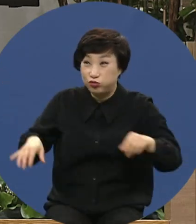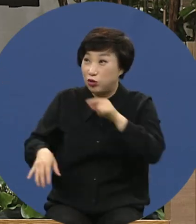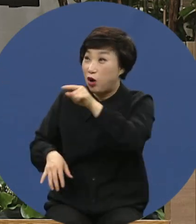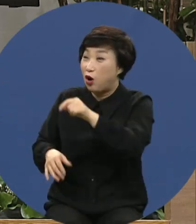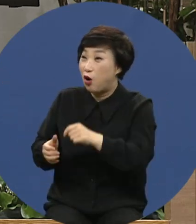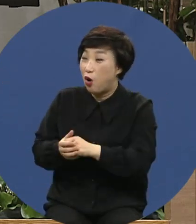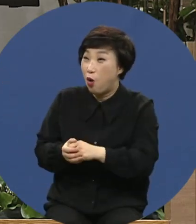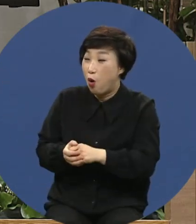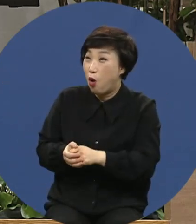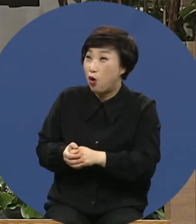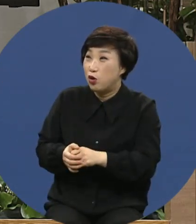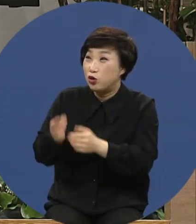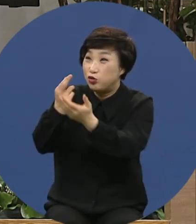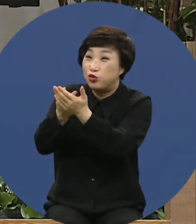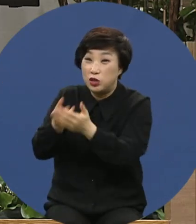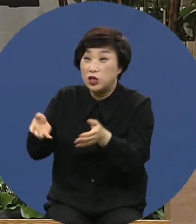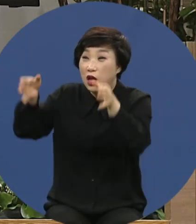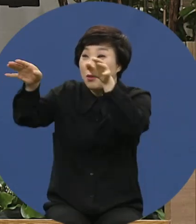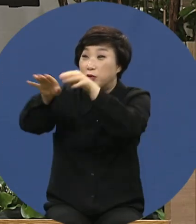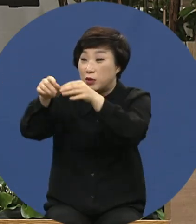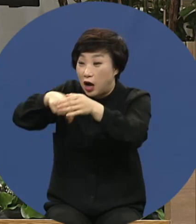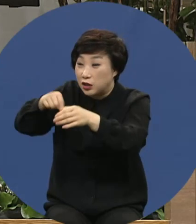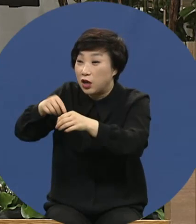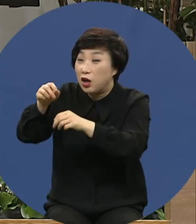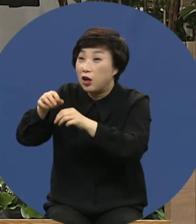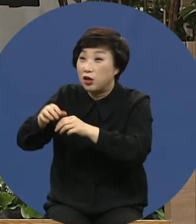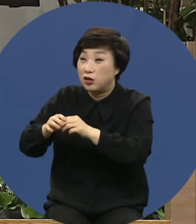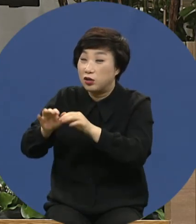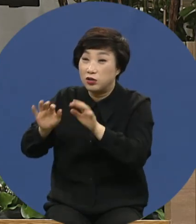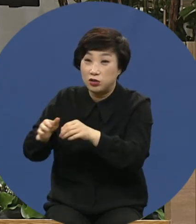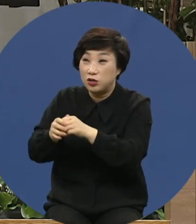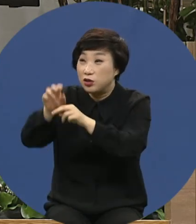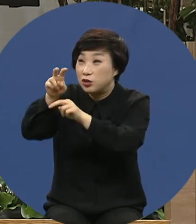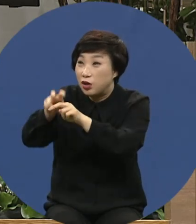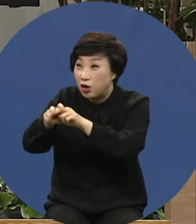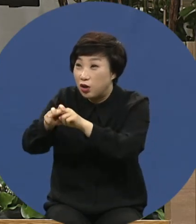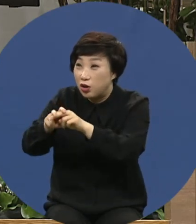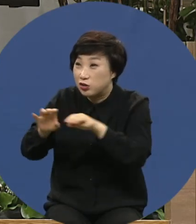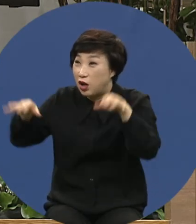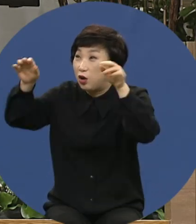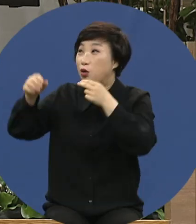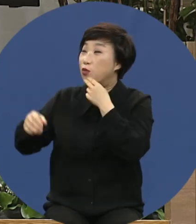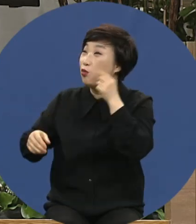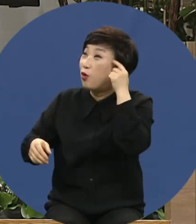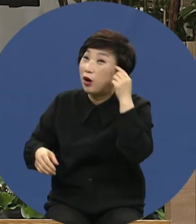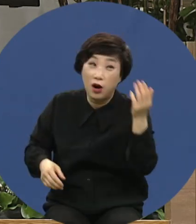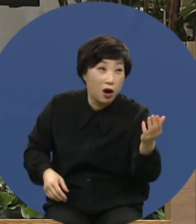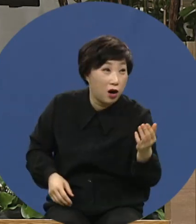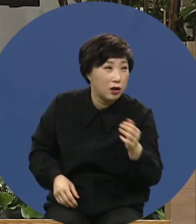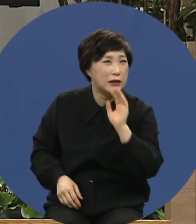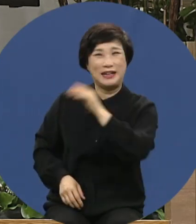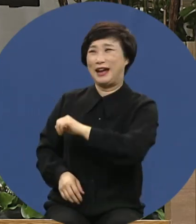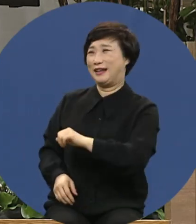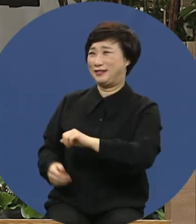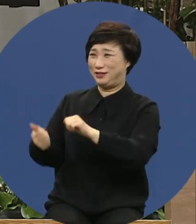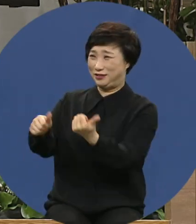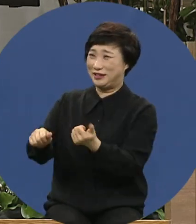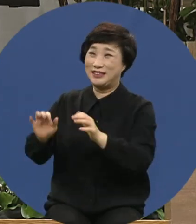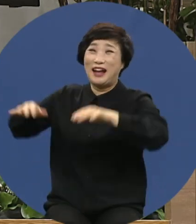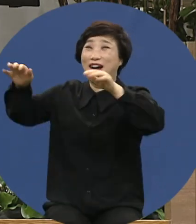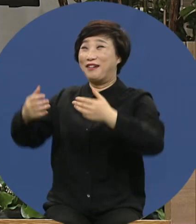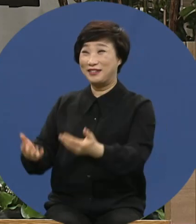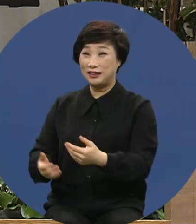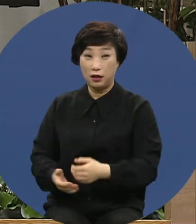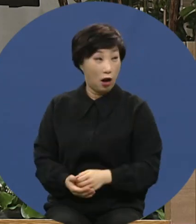저 유리창문 안에 가만히 있어요? 안 날아가고? 그랬더니, 야, 죽은 거에 새끼 날아가냐? 누님,